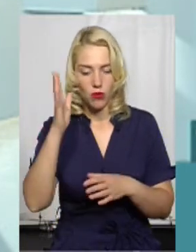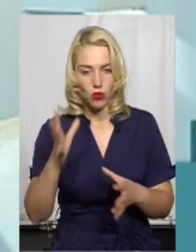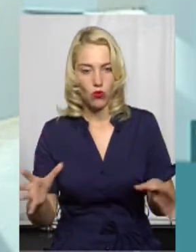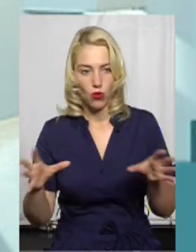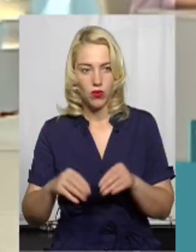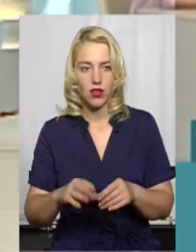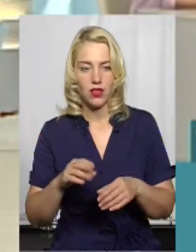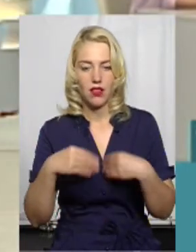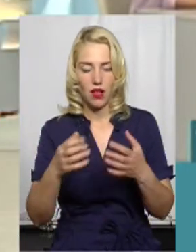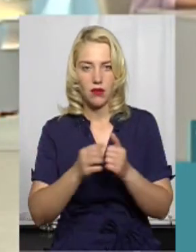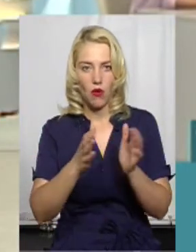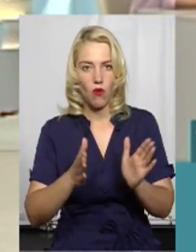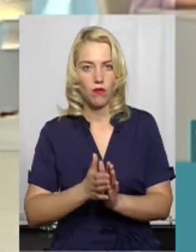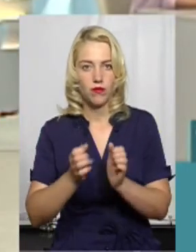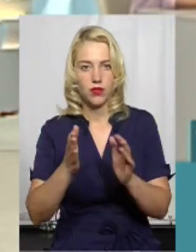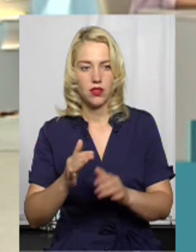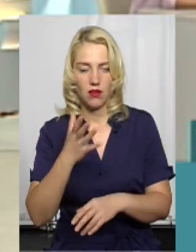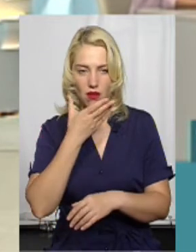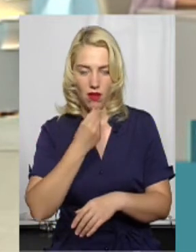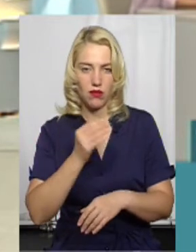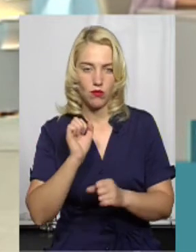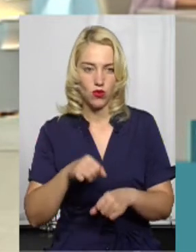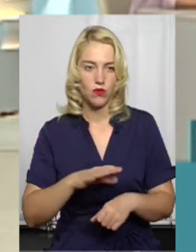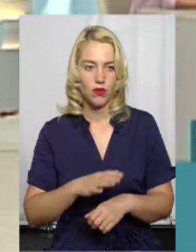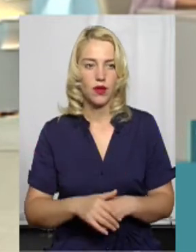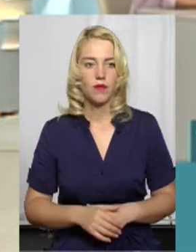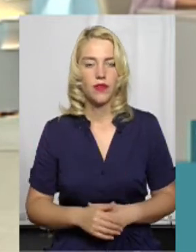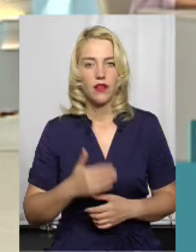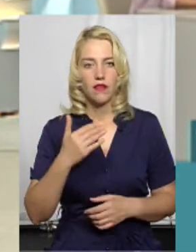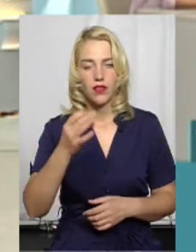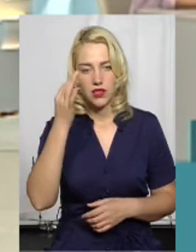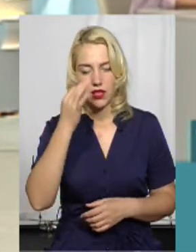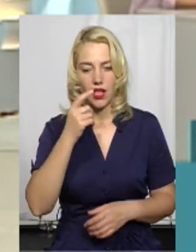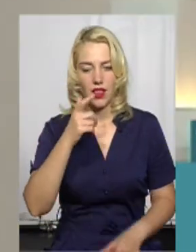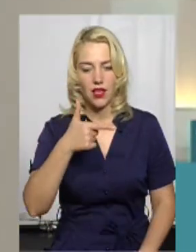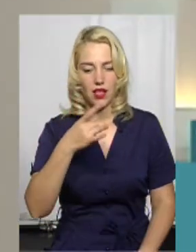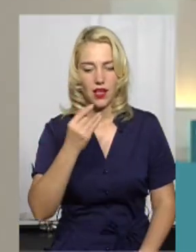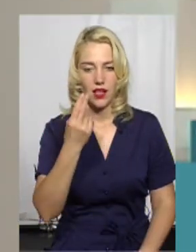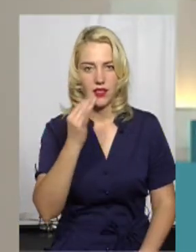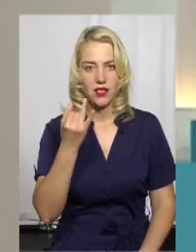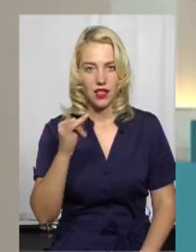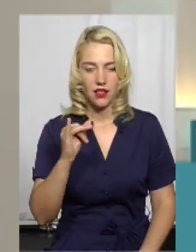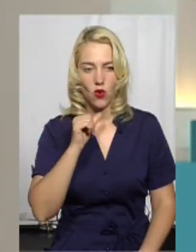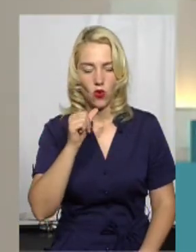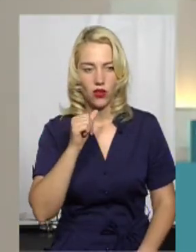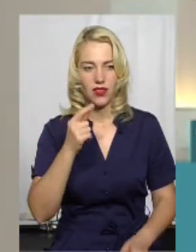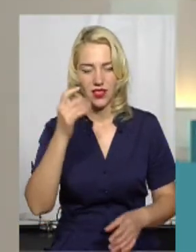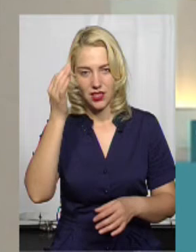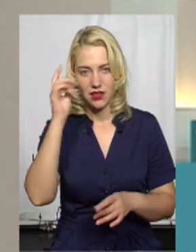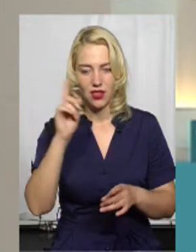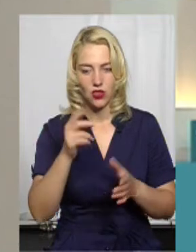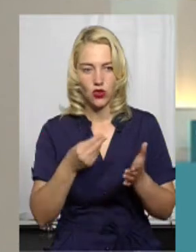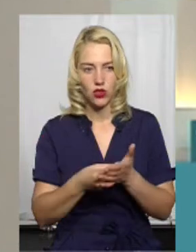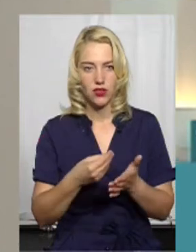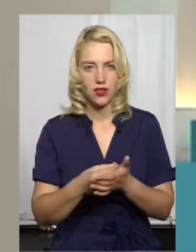об'єднавшись, даючи товарні партії і по гарній ціні. А от ви згадали про грецький горіх і одразу згадалося про те, що ціна така на